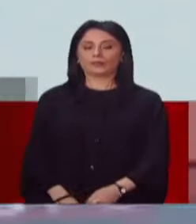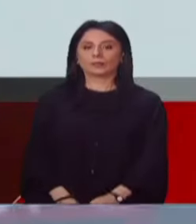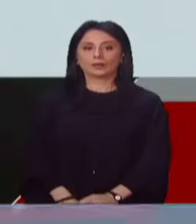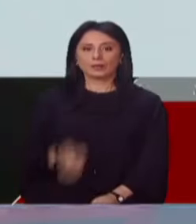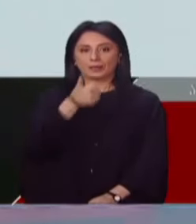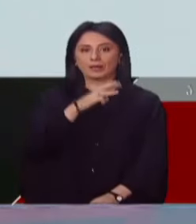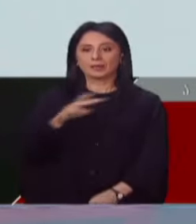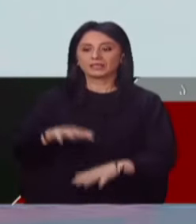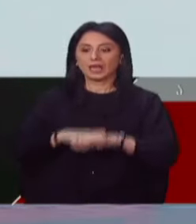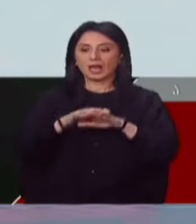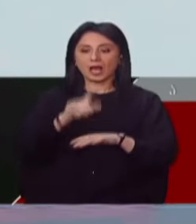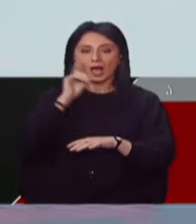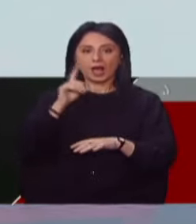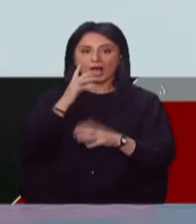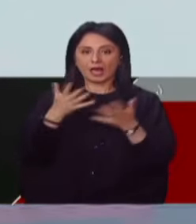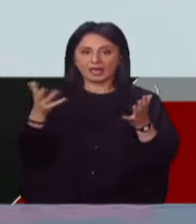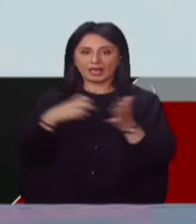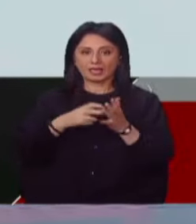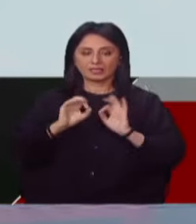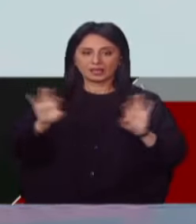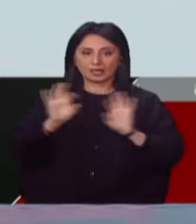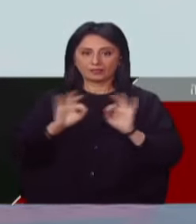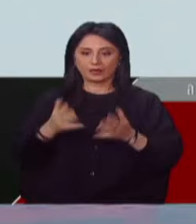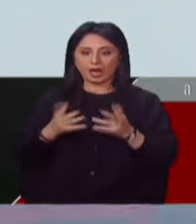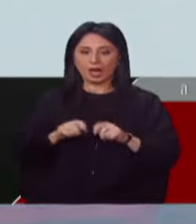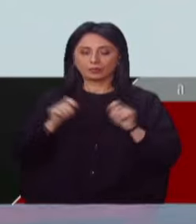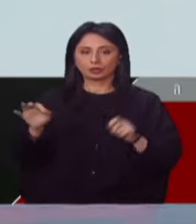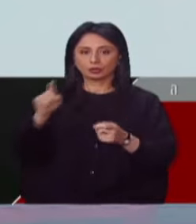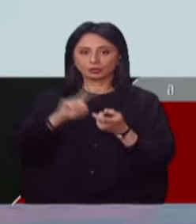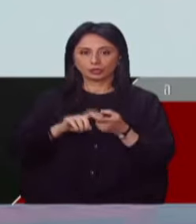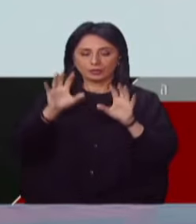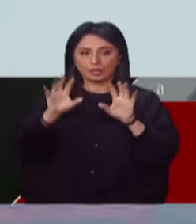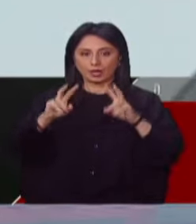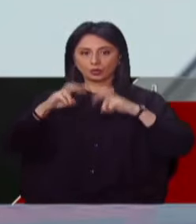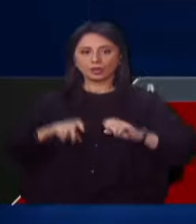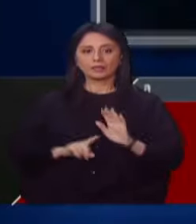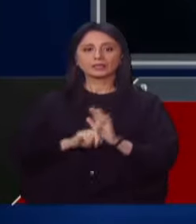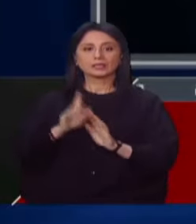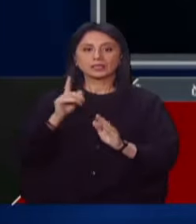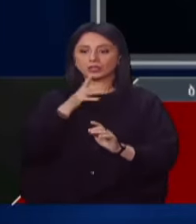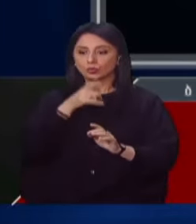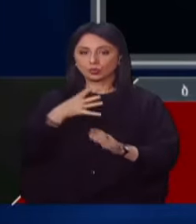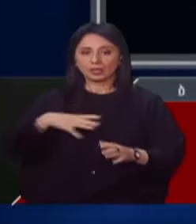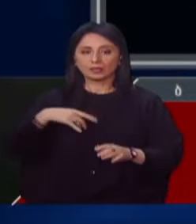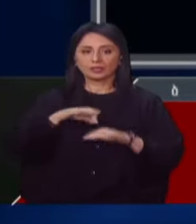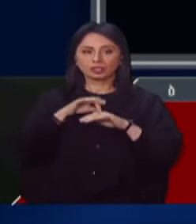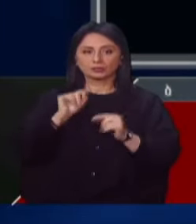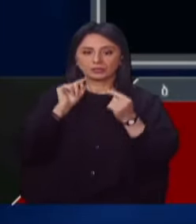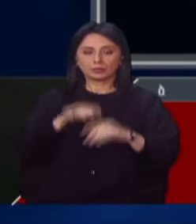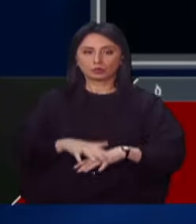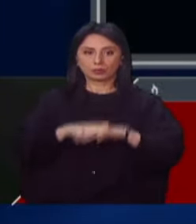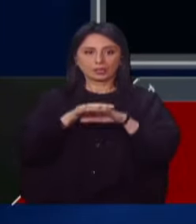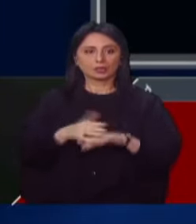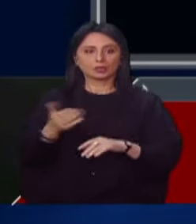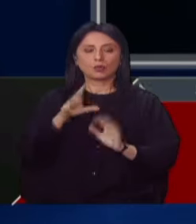Premier-ministri akcijas emkopa ახალგაზრდებს ღია წერილით მიმართავს. Გამჭვირვალობის შესახებ კანონის განხილვის დაწყების მომენტიდან თბილისში იმართება საპროტესტო